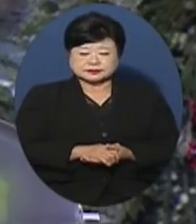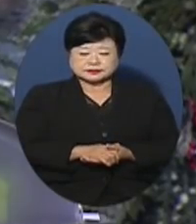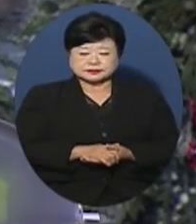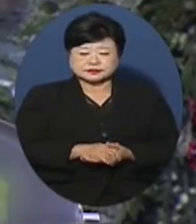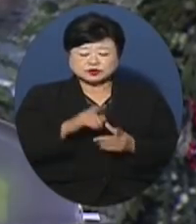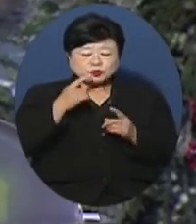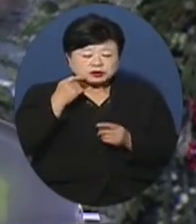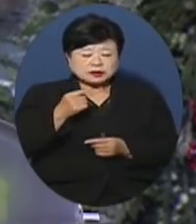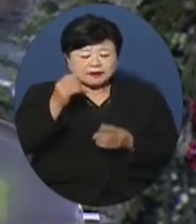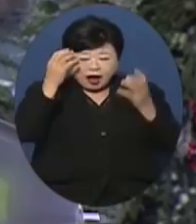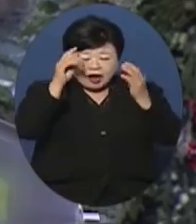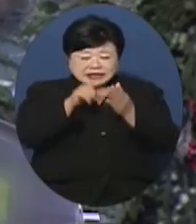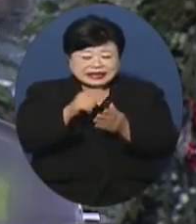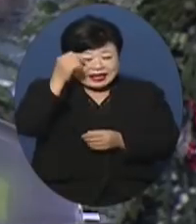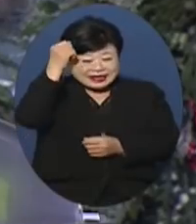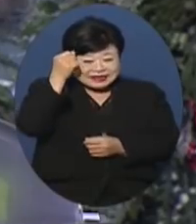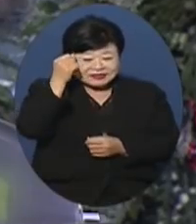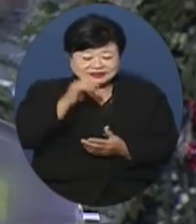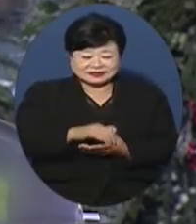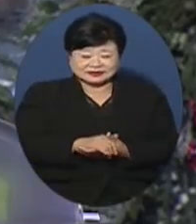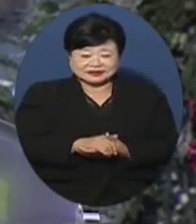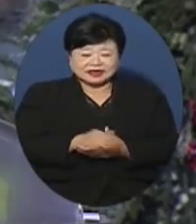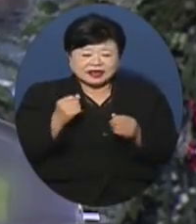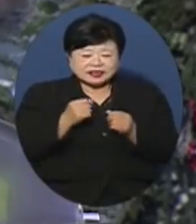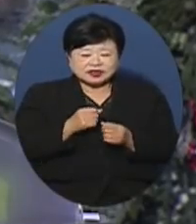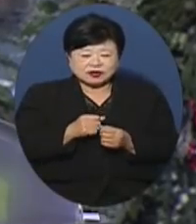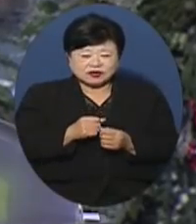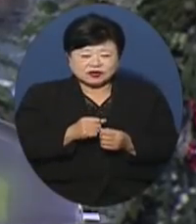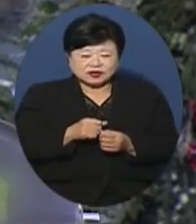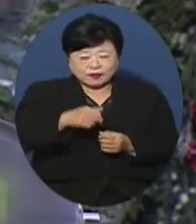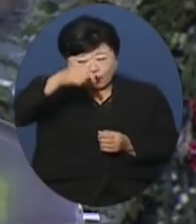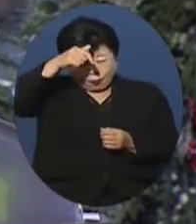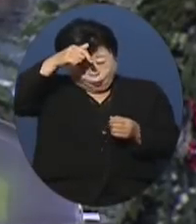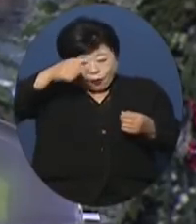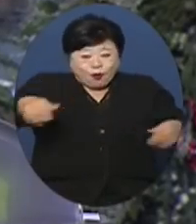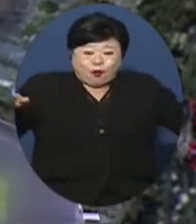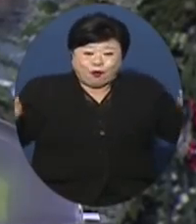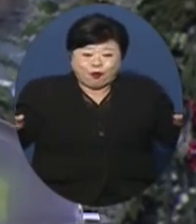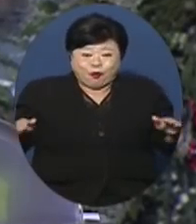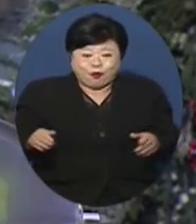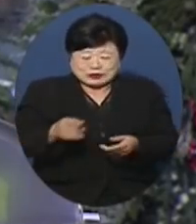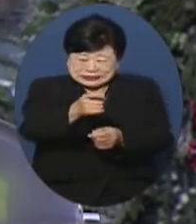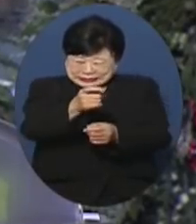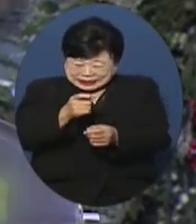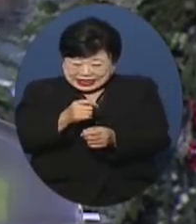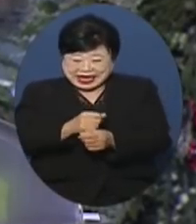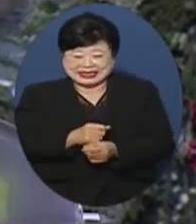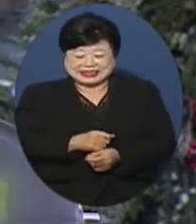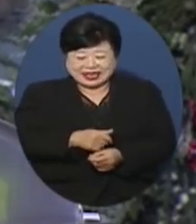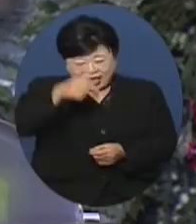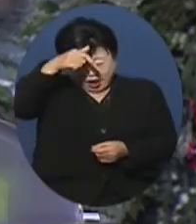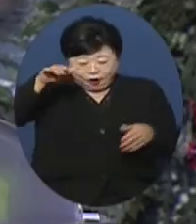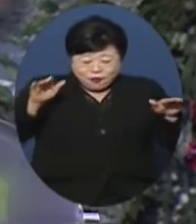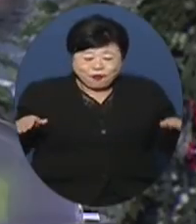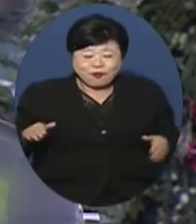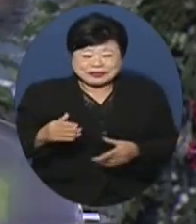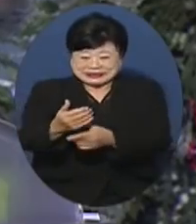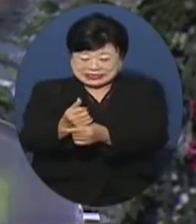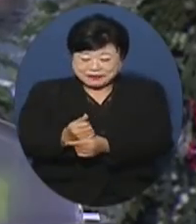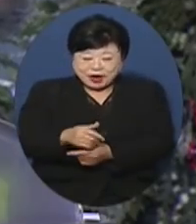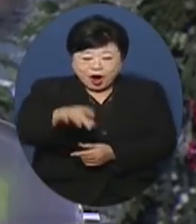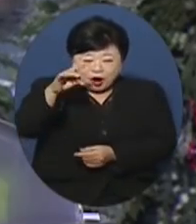저는 어릴 때 겨울이 되면 꿩 사냥을 했습니다. 꿩을 잡으려면